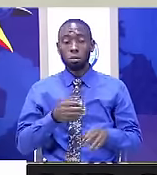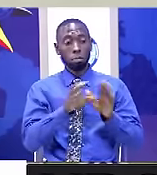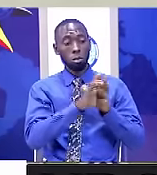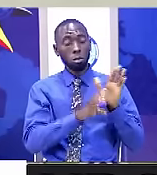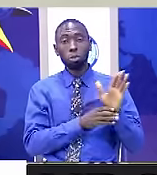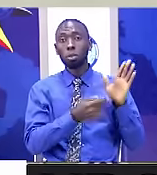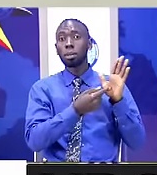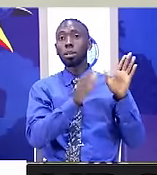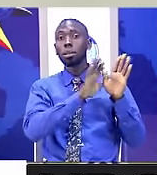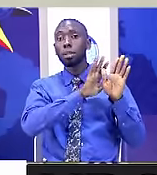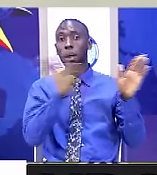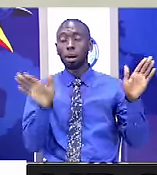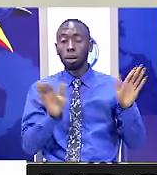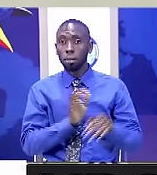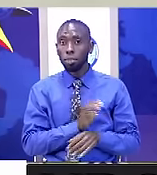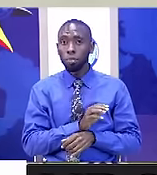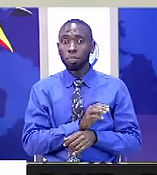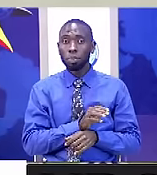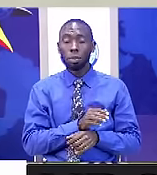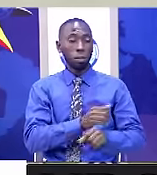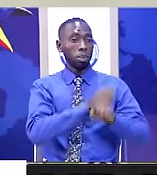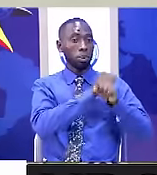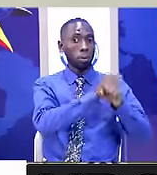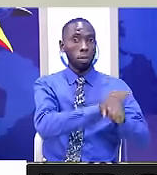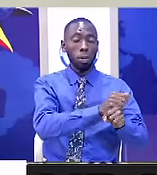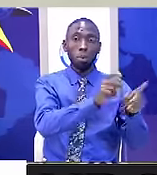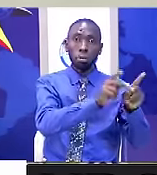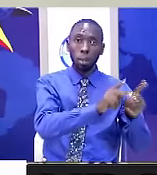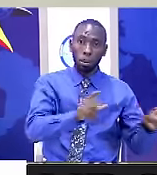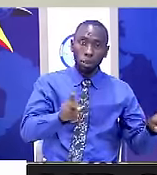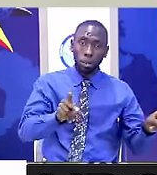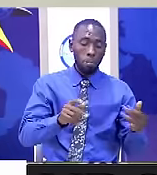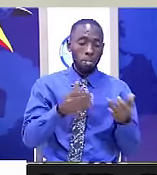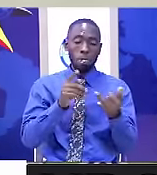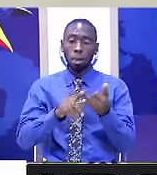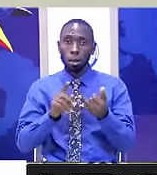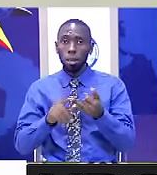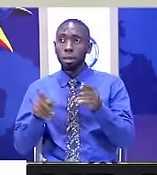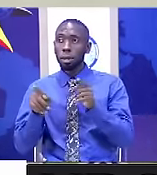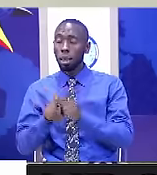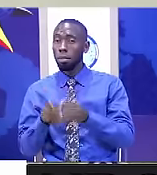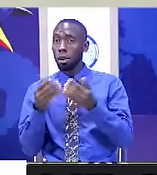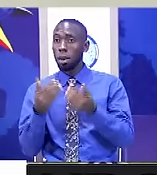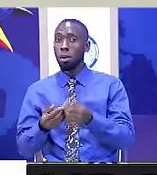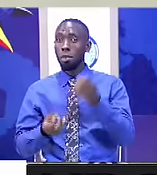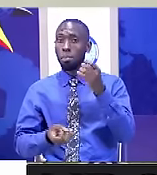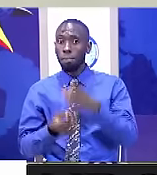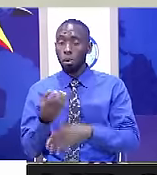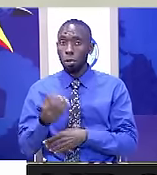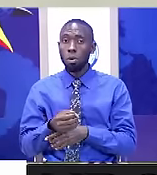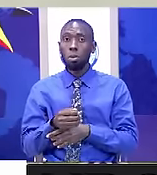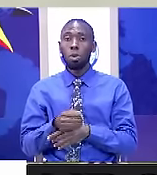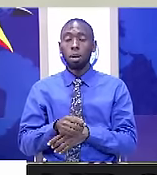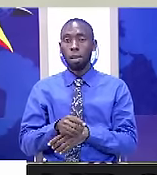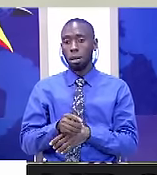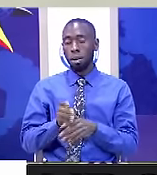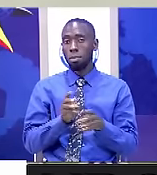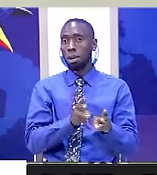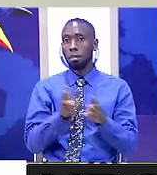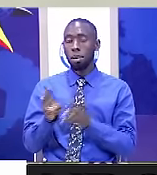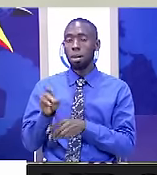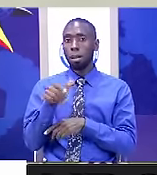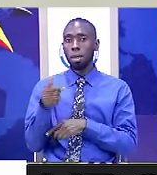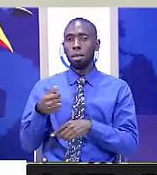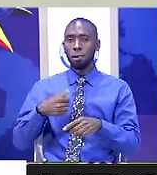tutuukiriza okumwa ebyokwerinda katuyingidde ate mu musingi omulala ogutubanjibwa okubeera